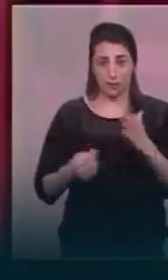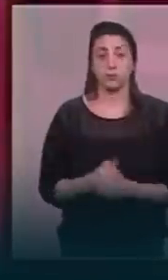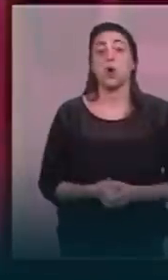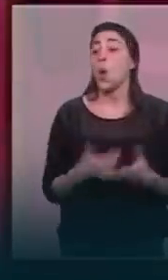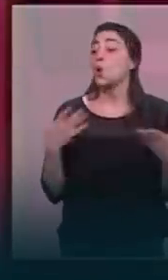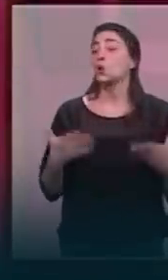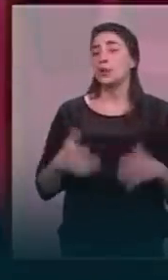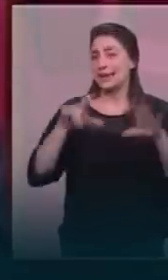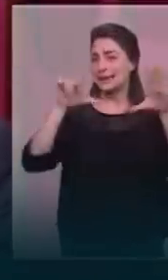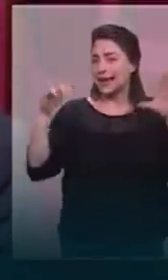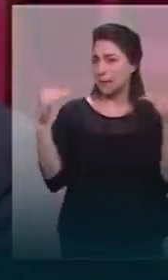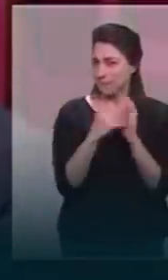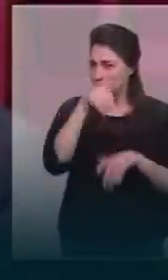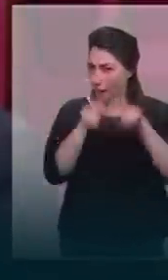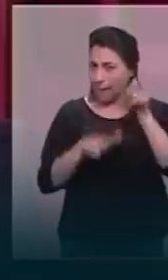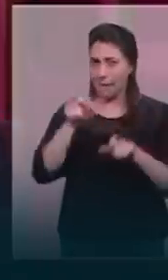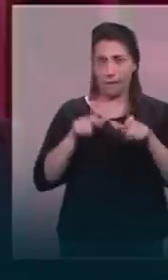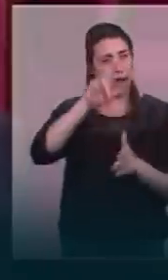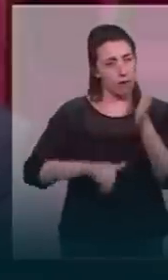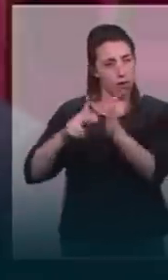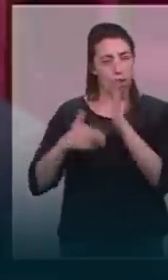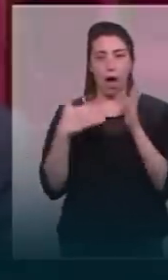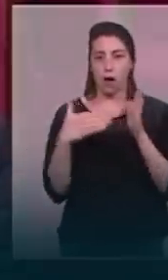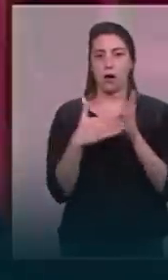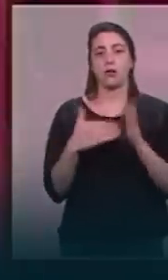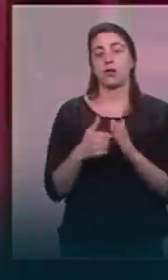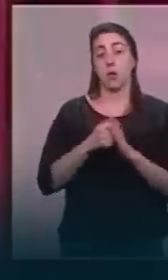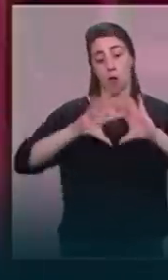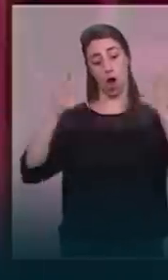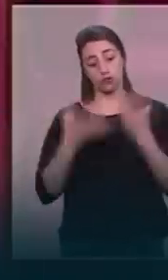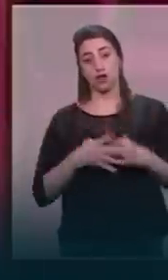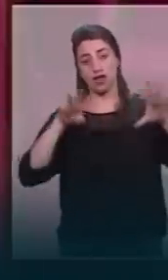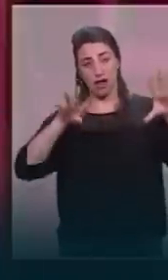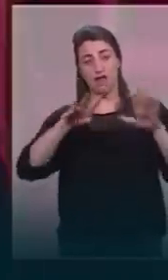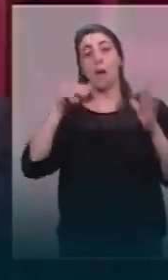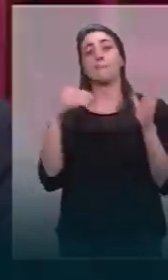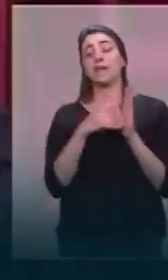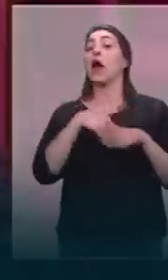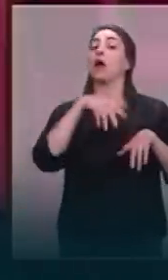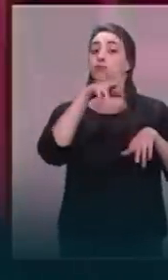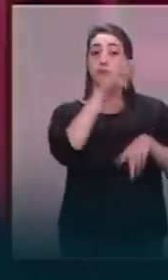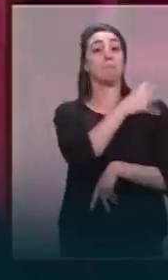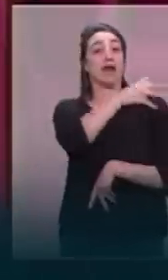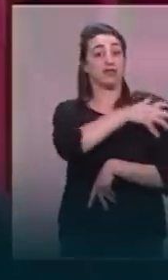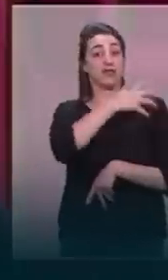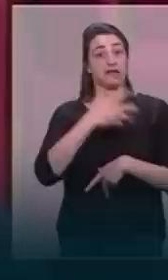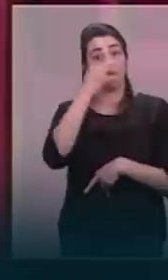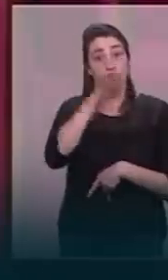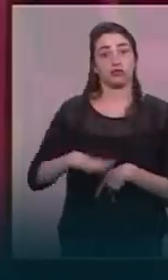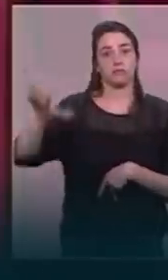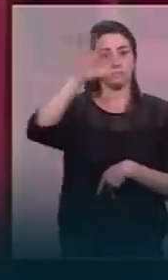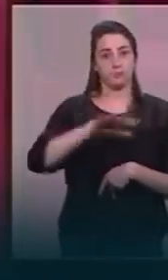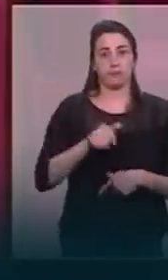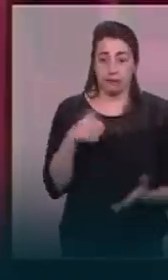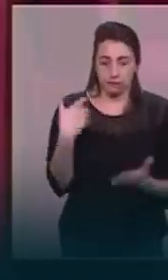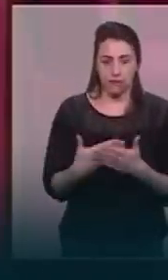signé cette même tribune sur les 9000 magistrats que compte le pays. C'est historique. Et d'ailleurs, je m'énerve par avance de la réponse que